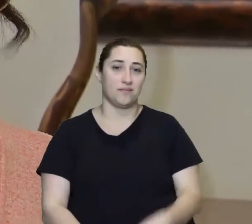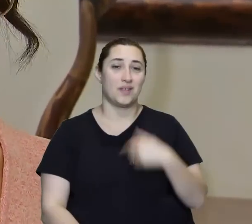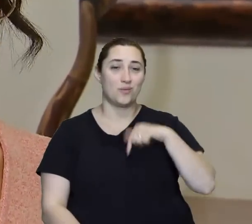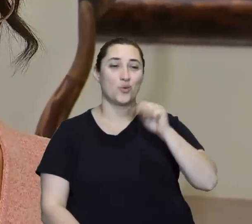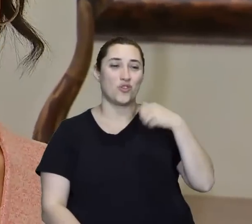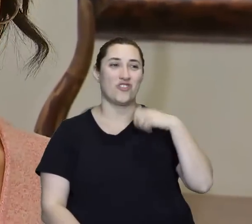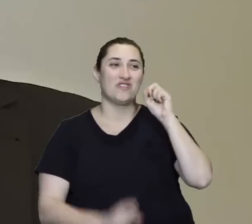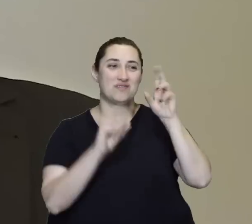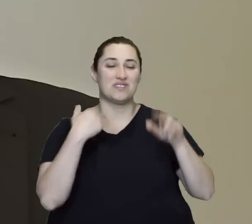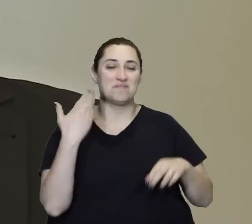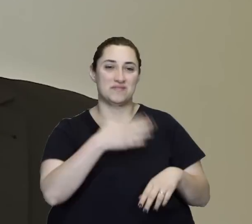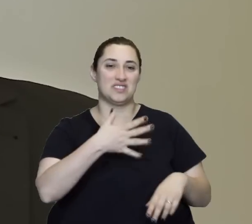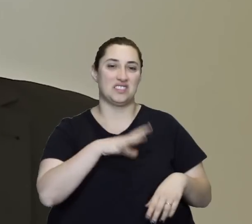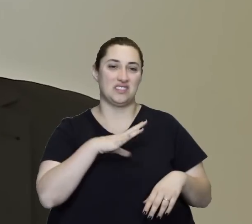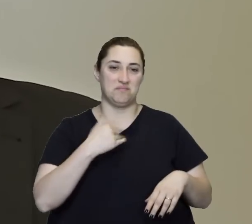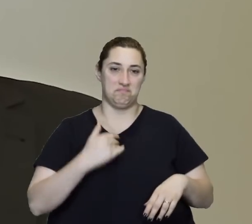Ben de bugün filme gitmek istiyordum.